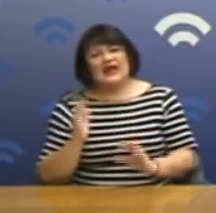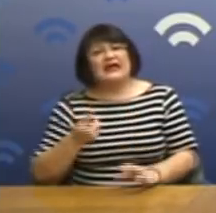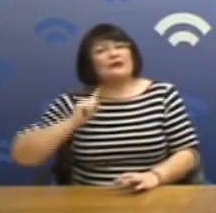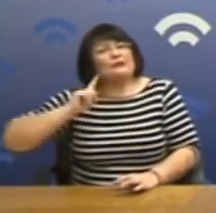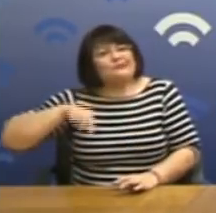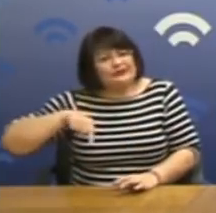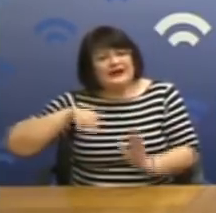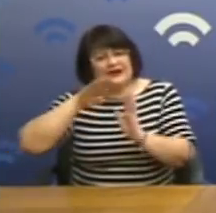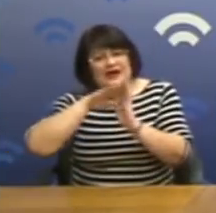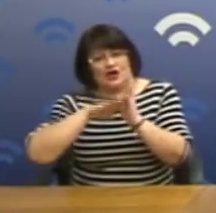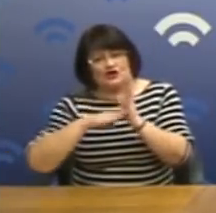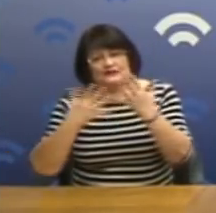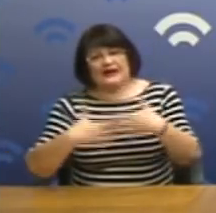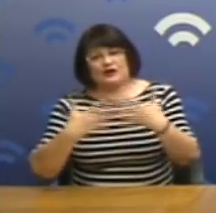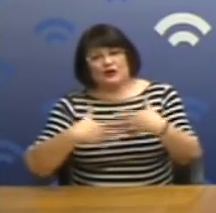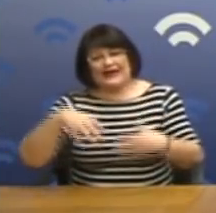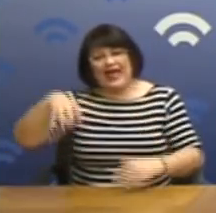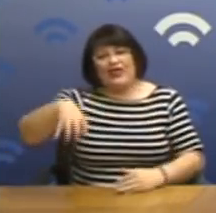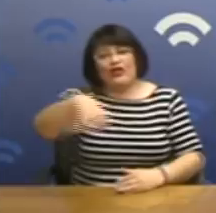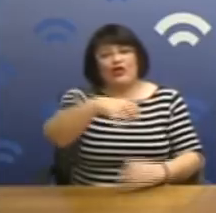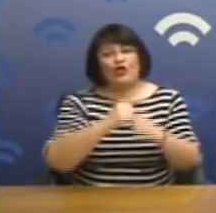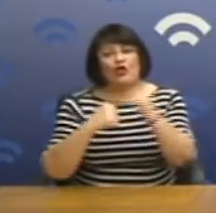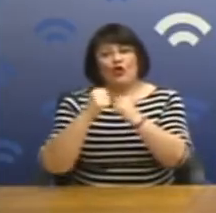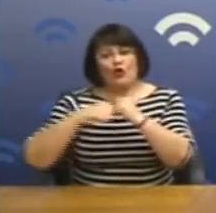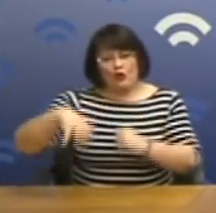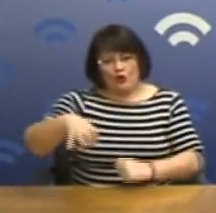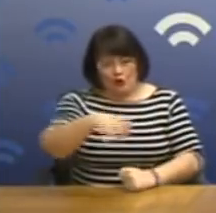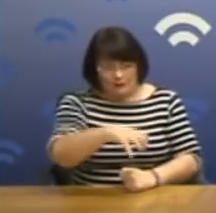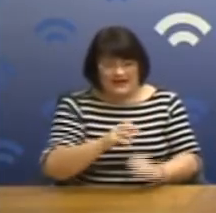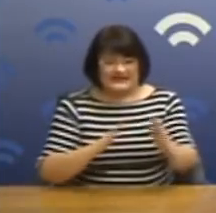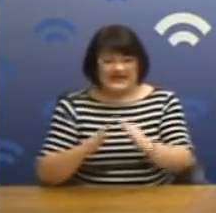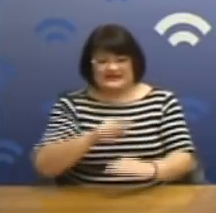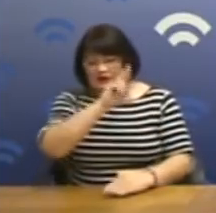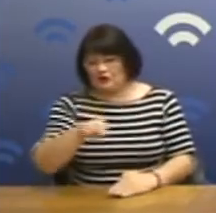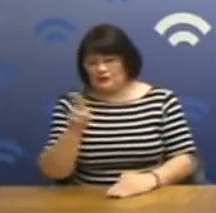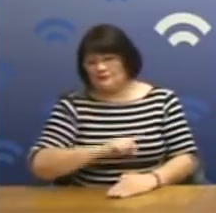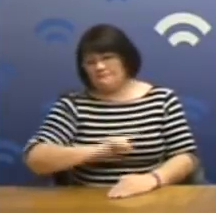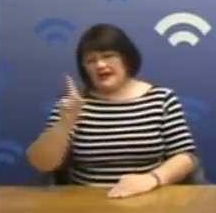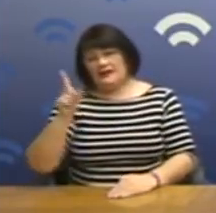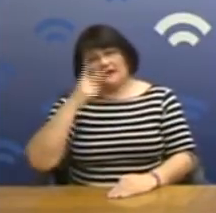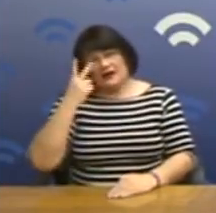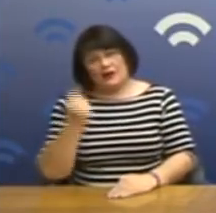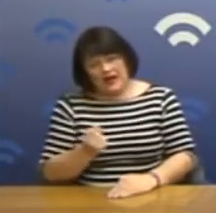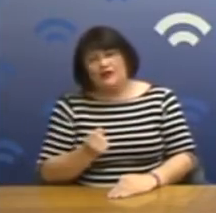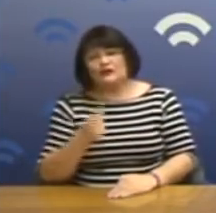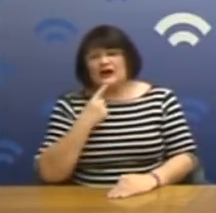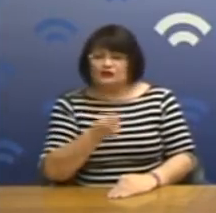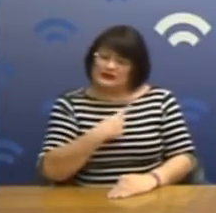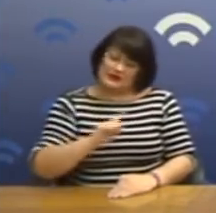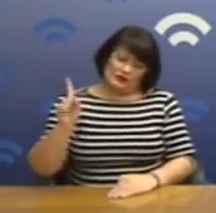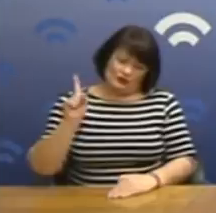παραβίαση των κανονισμών λειτουργίας των δομών, ακόμα και με στέρηση του ασύλου, ακόμη και αν το δικαιούνται σύμφωνα με τα δικά σας